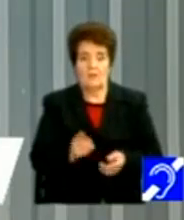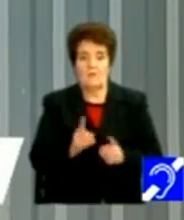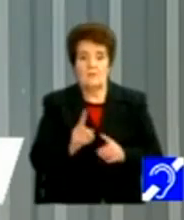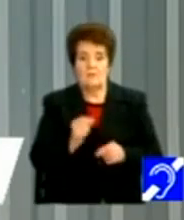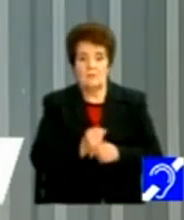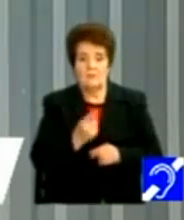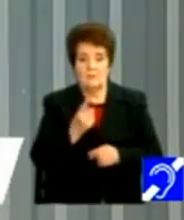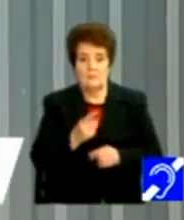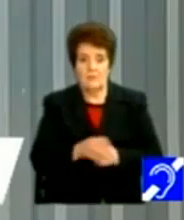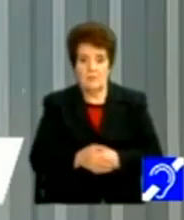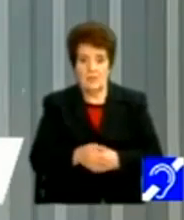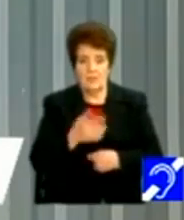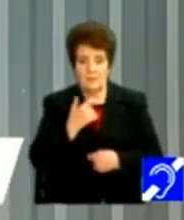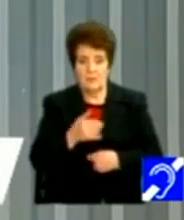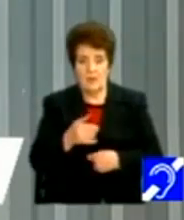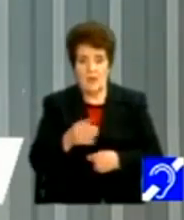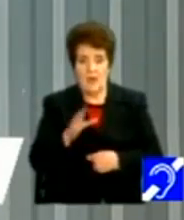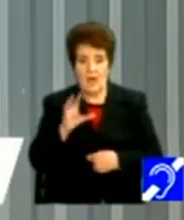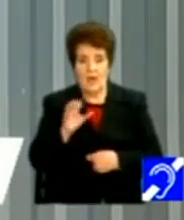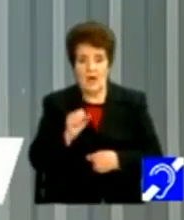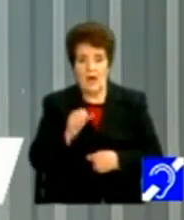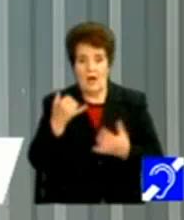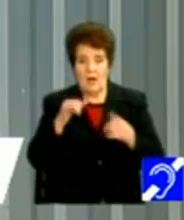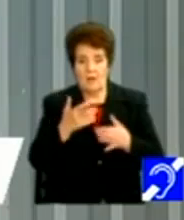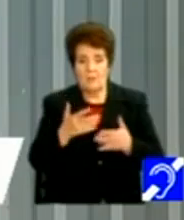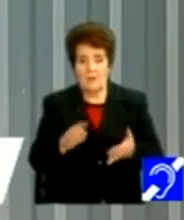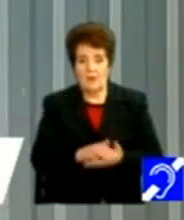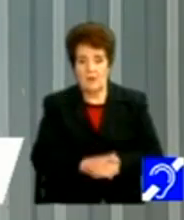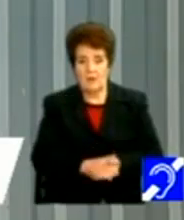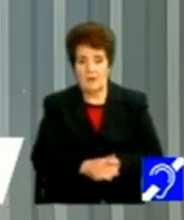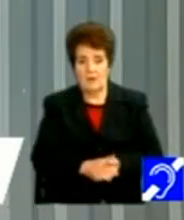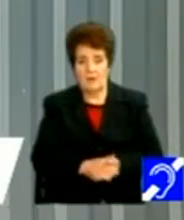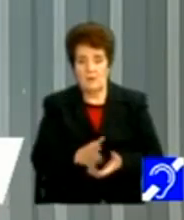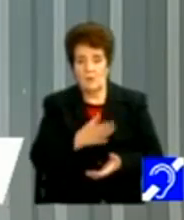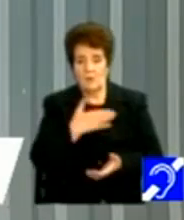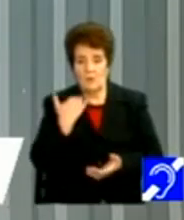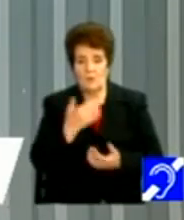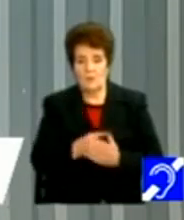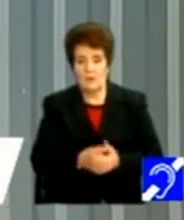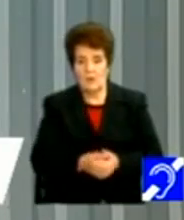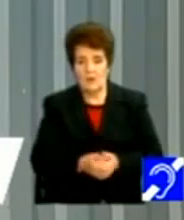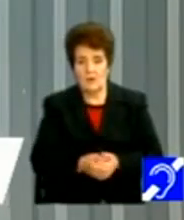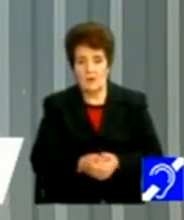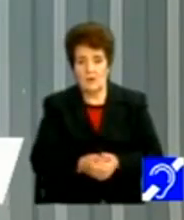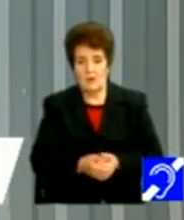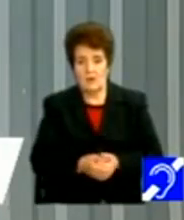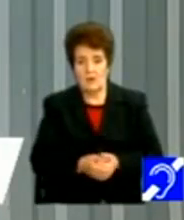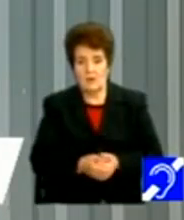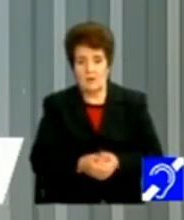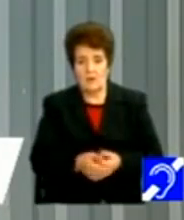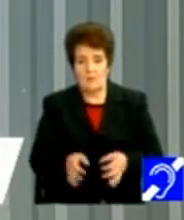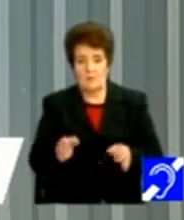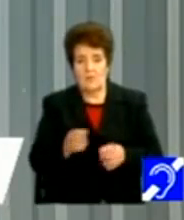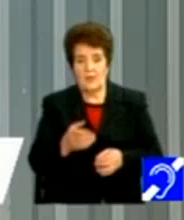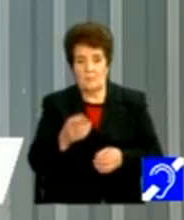și al meu mare, că Dumnezeu îmi vede. Eu nu vreau. Nu vreau să fur. Eu pensionarea mea,